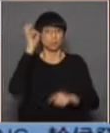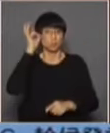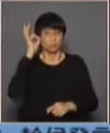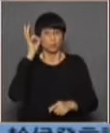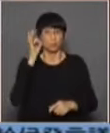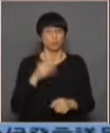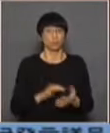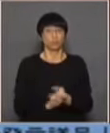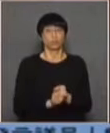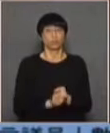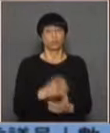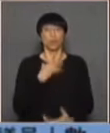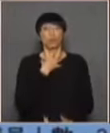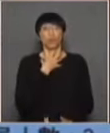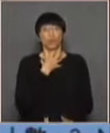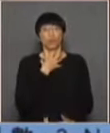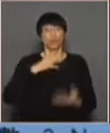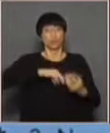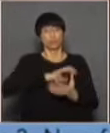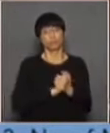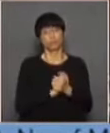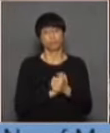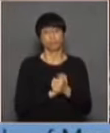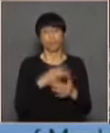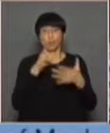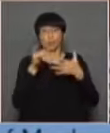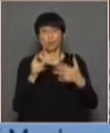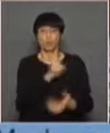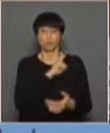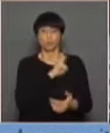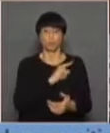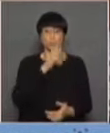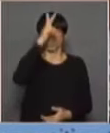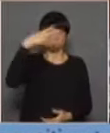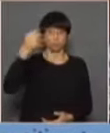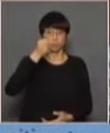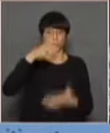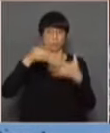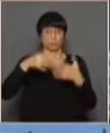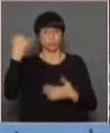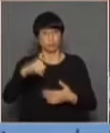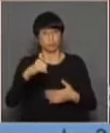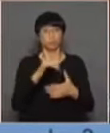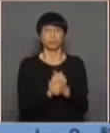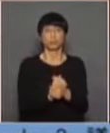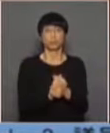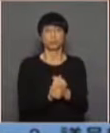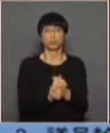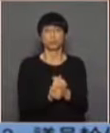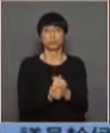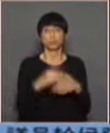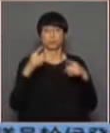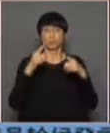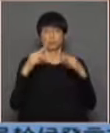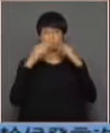间在挣扎。我们无法选择自己的政府首长，无法选择合乎人性的房